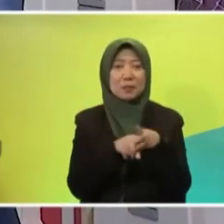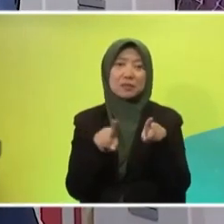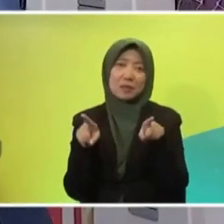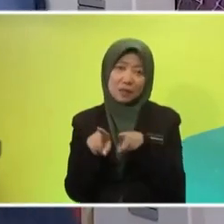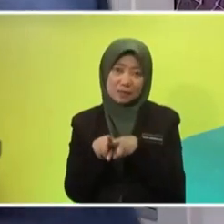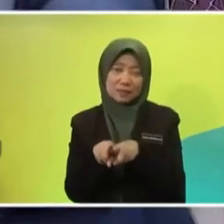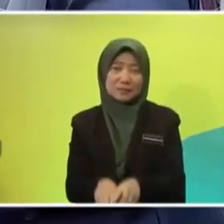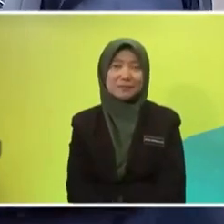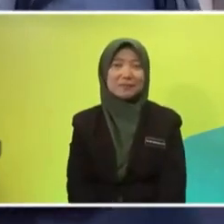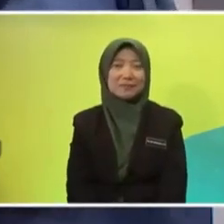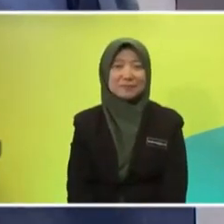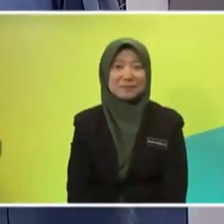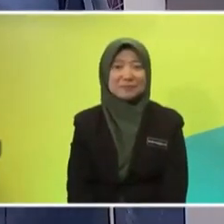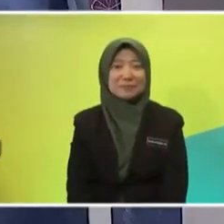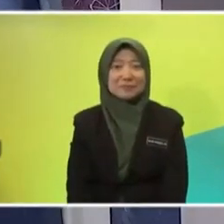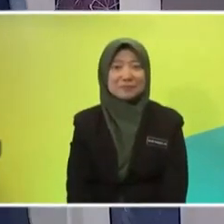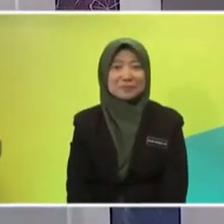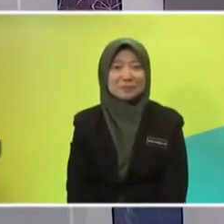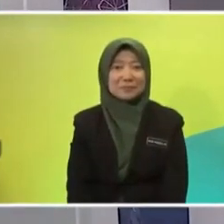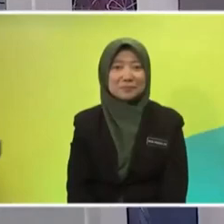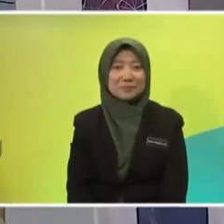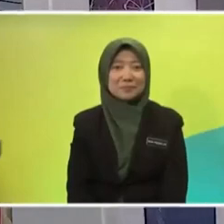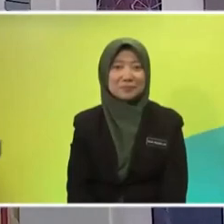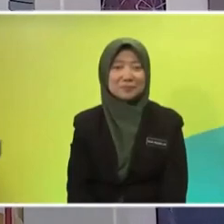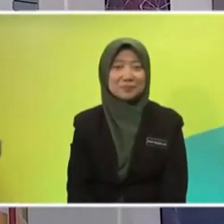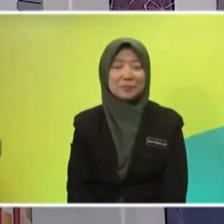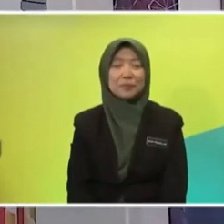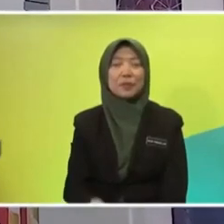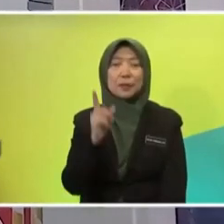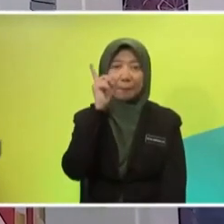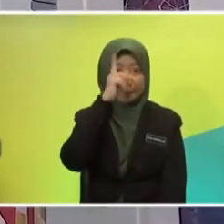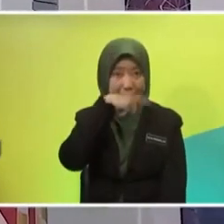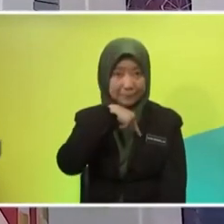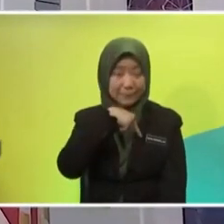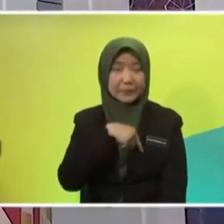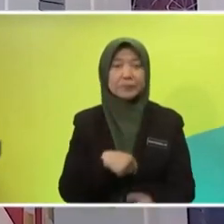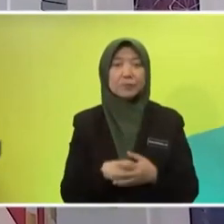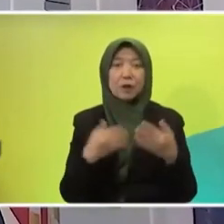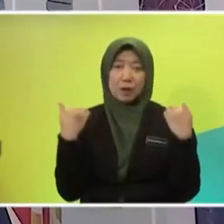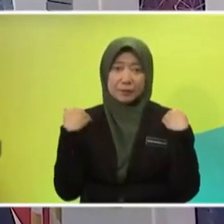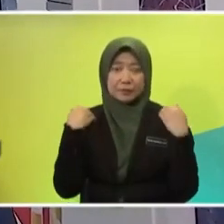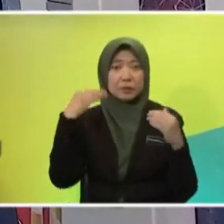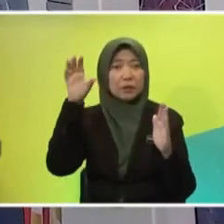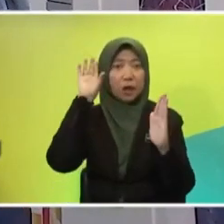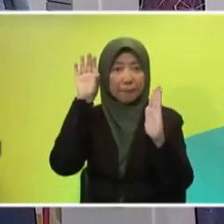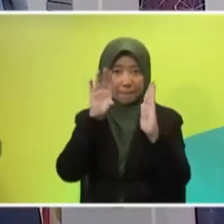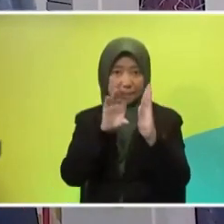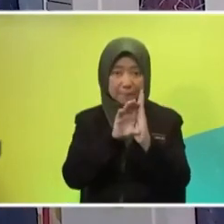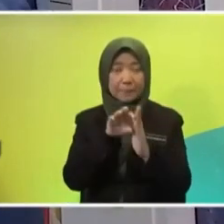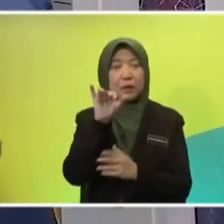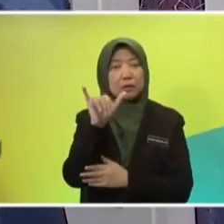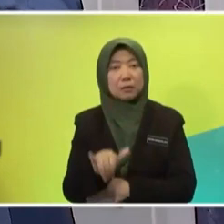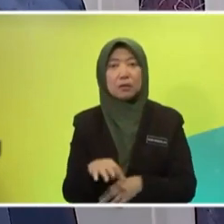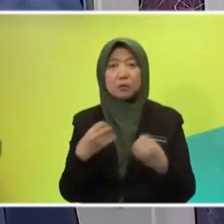Boleh. Okey, bersedia ya? Okey. Okey, sekarang ni di hadapan Kak Rina tu terdapat gambar yang telah siap. Okey, sekarang ni